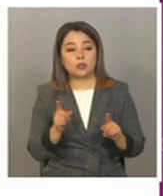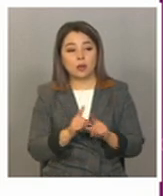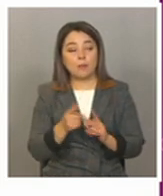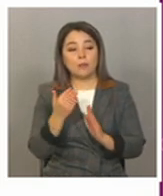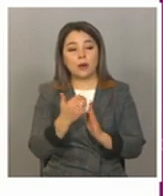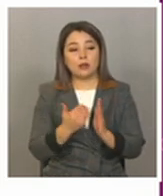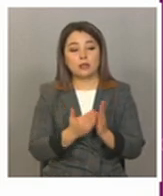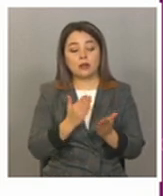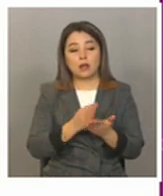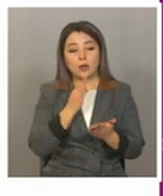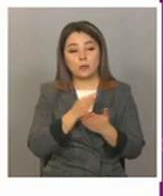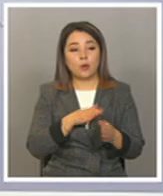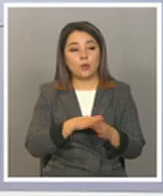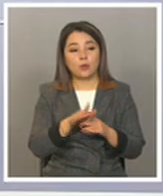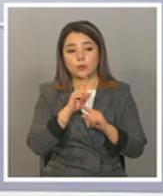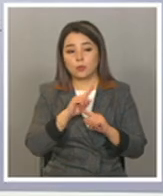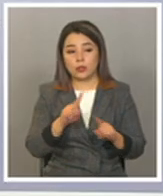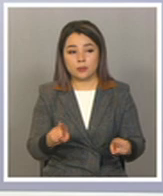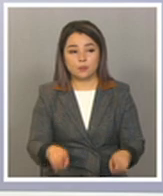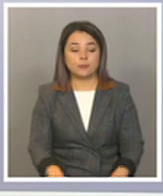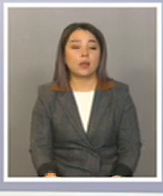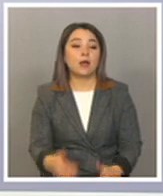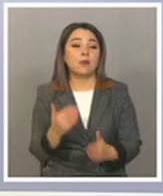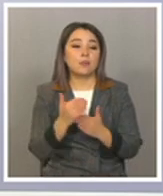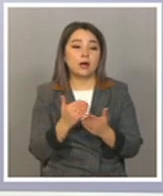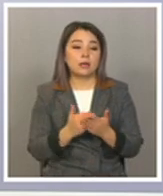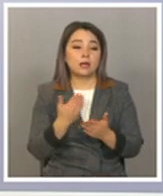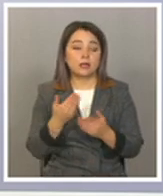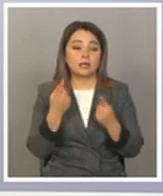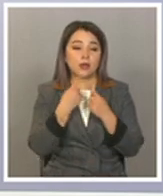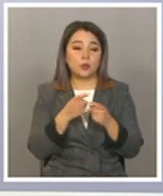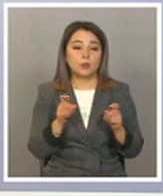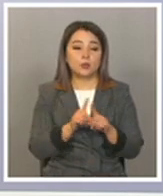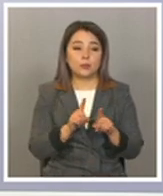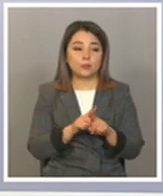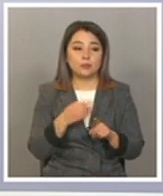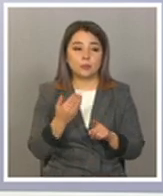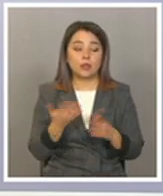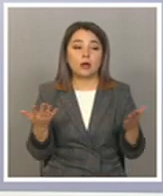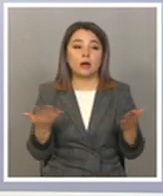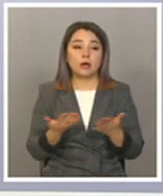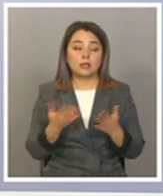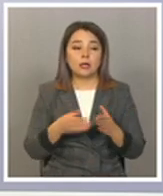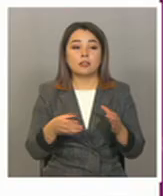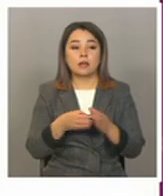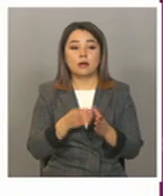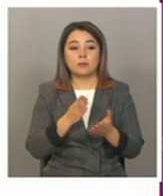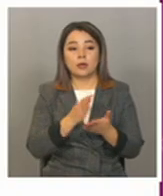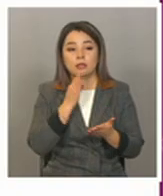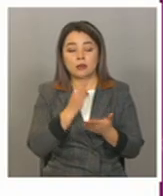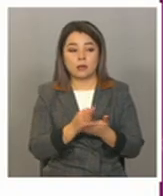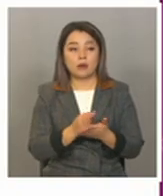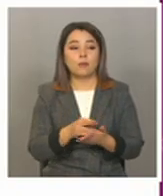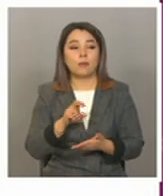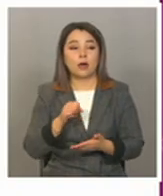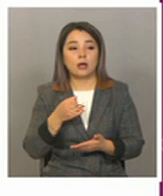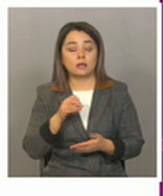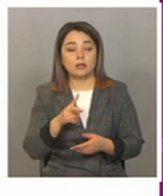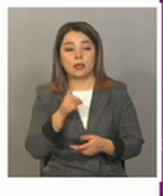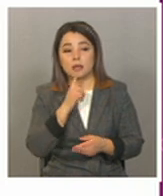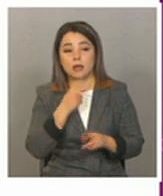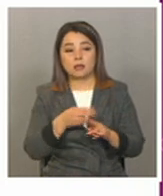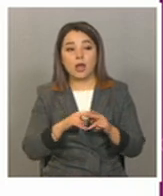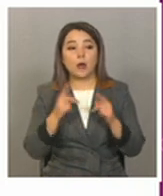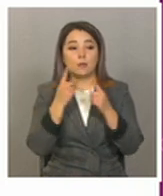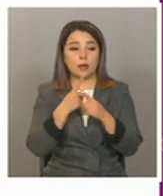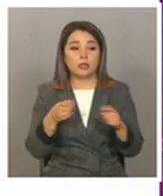бағдарлама орындалмайды. Балалар, мәліметтердің қандай типтері болады? Python тілінде